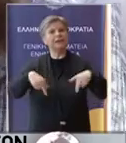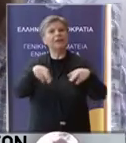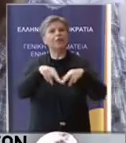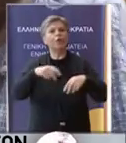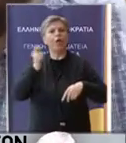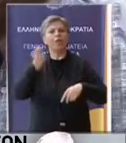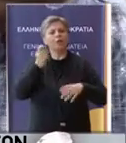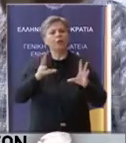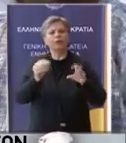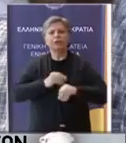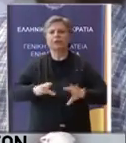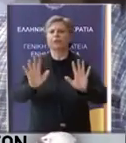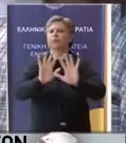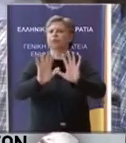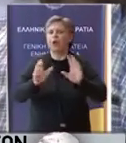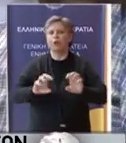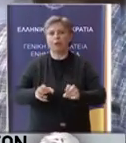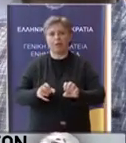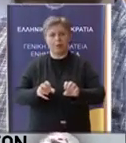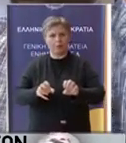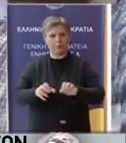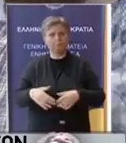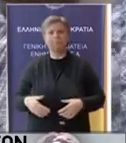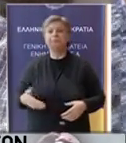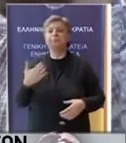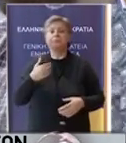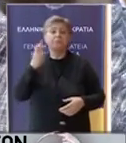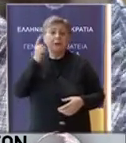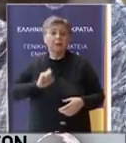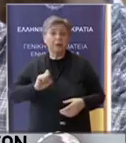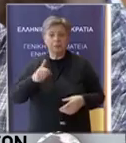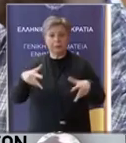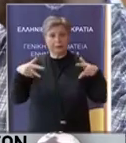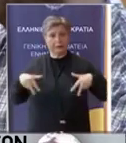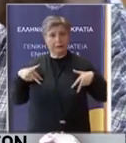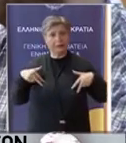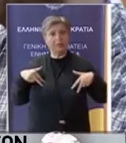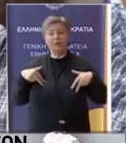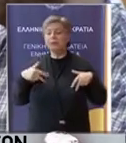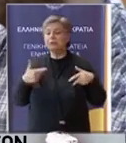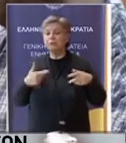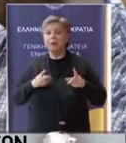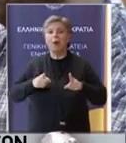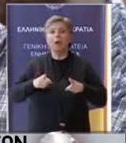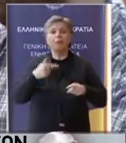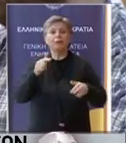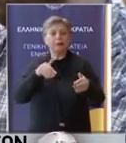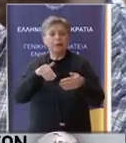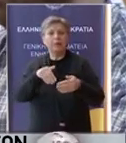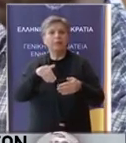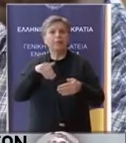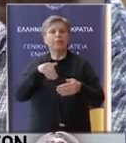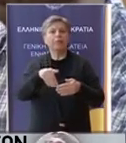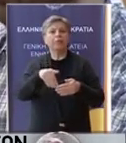Συμβουλίου Ραδιοτηλεόρασης. Αν στην κυβέρνηση υπάρχει κάποιο χρονοδιάγραμμα ή σε ποια κατεύθυνση θα κινηθεί